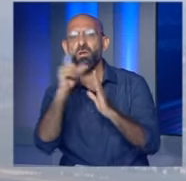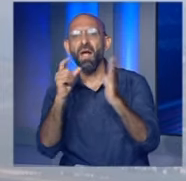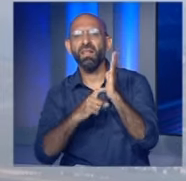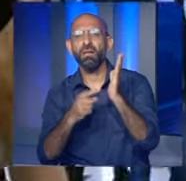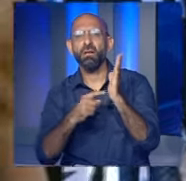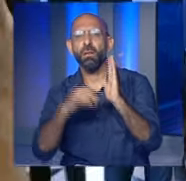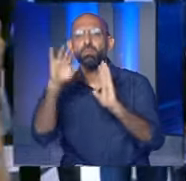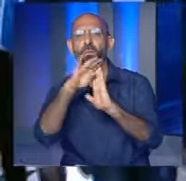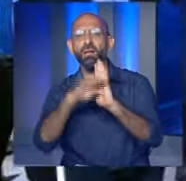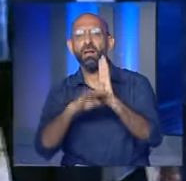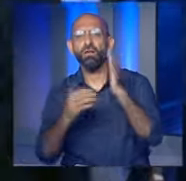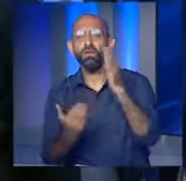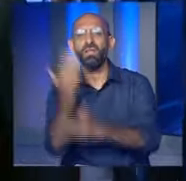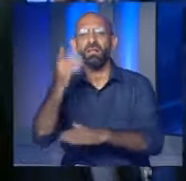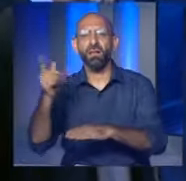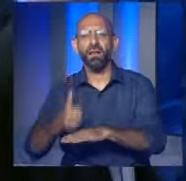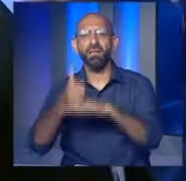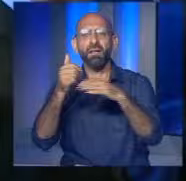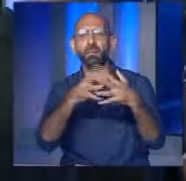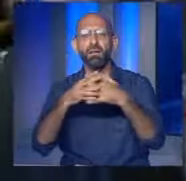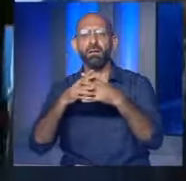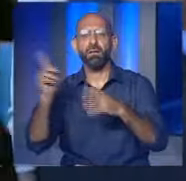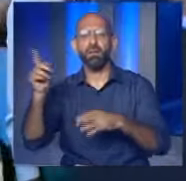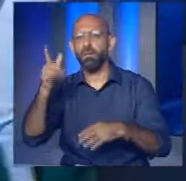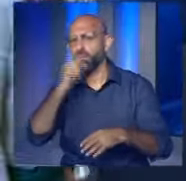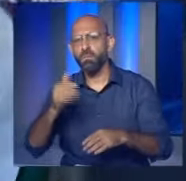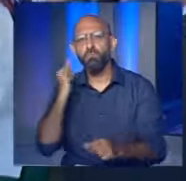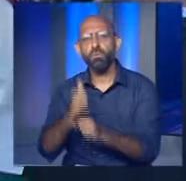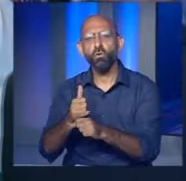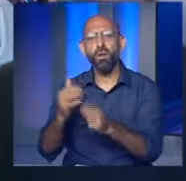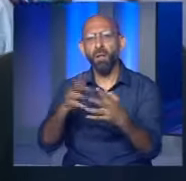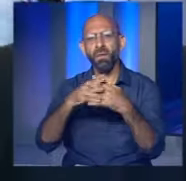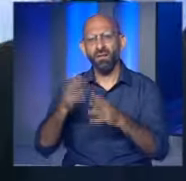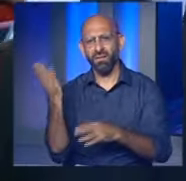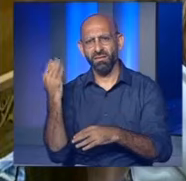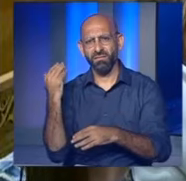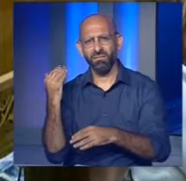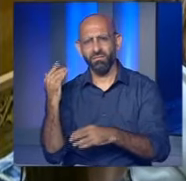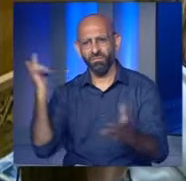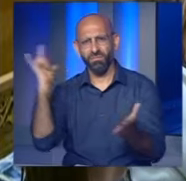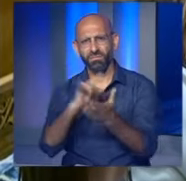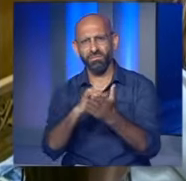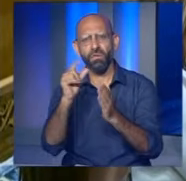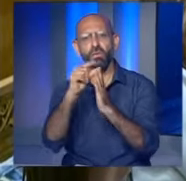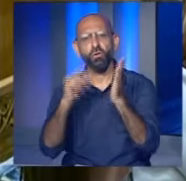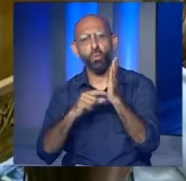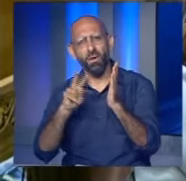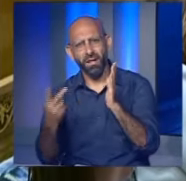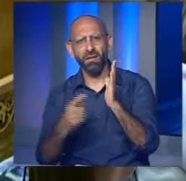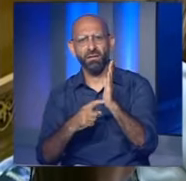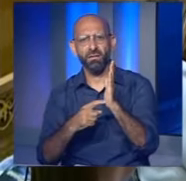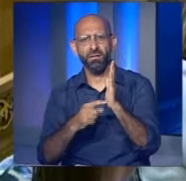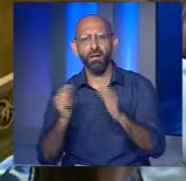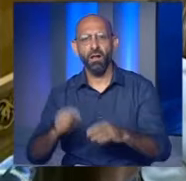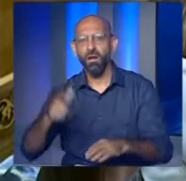الجنوبيه واشارت الاوساط الى ان هناك تعديلا جديدا لمبادره الرئيس الامريكي جو بايدن وان ما عرضه وكشين في